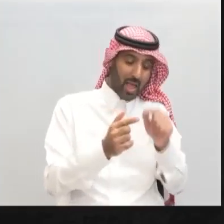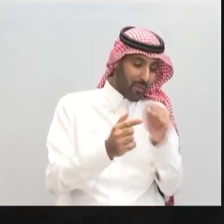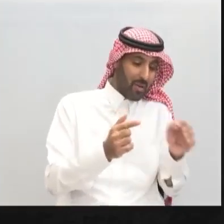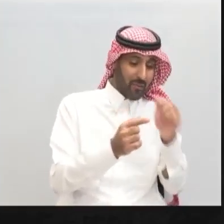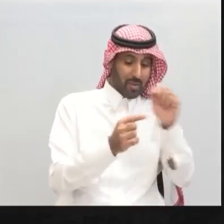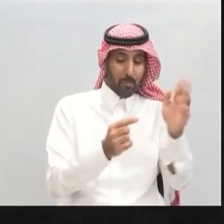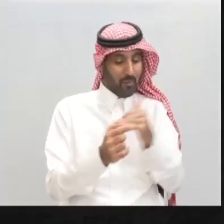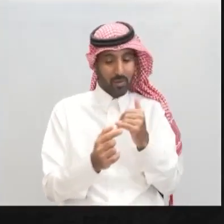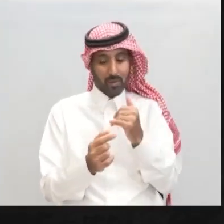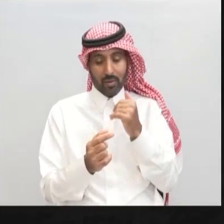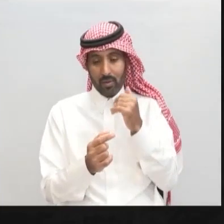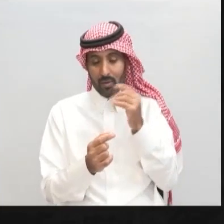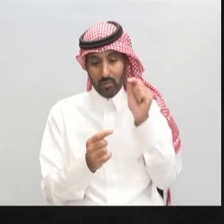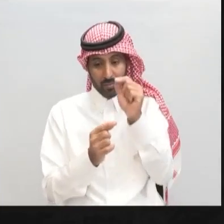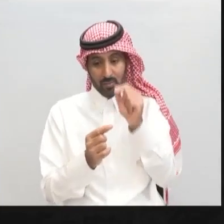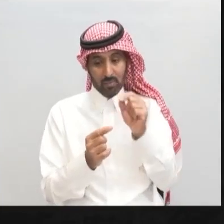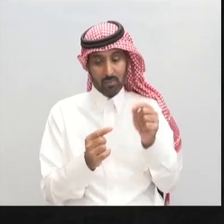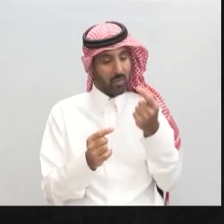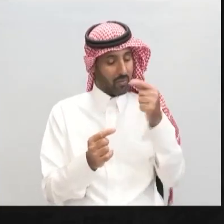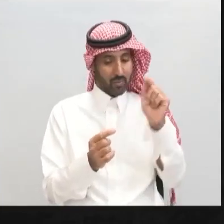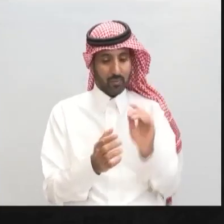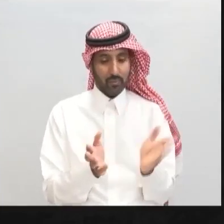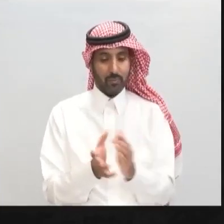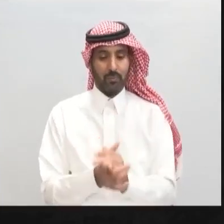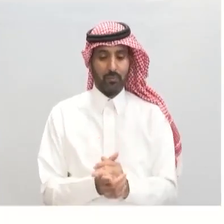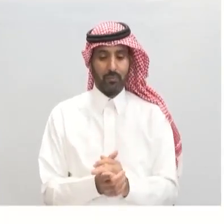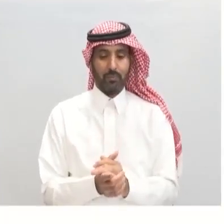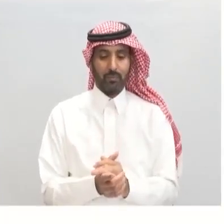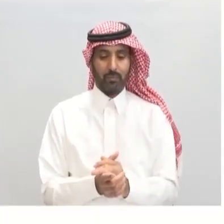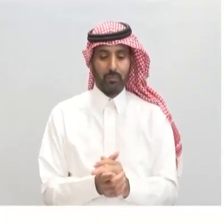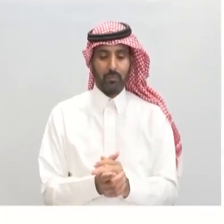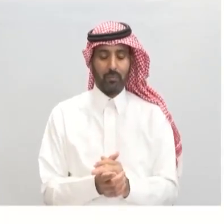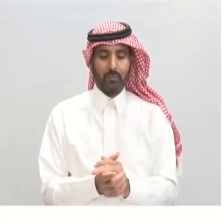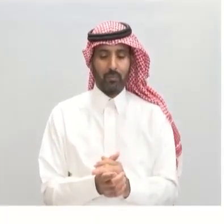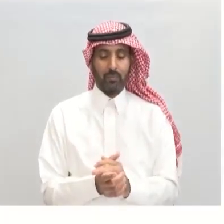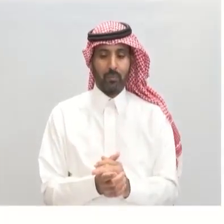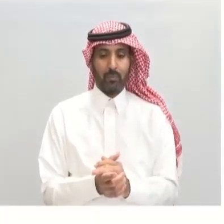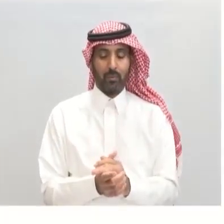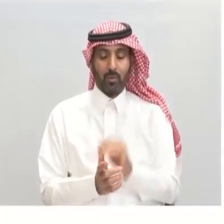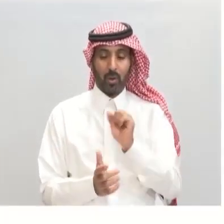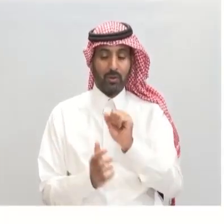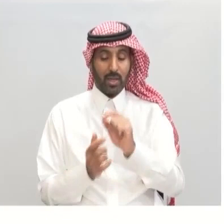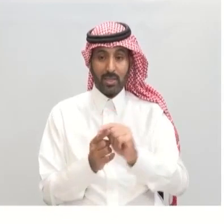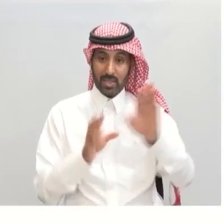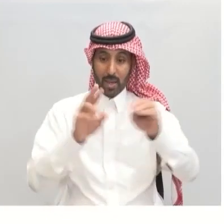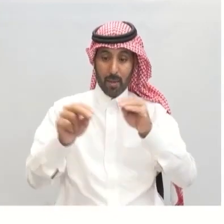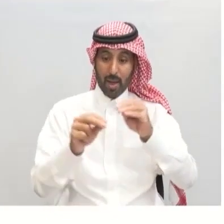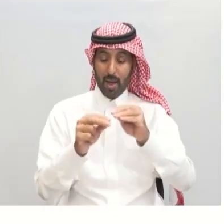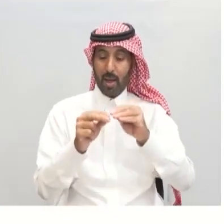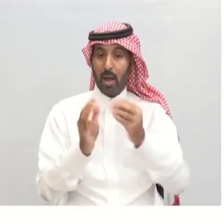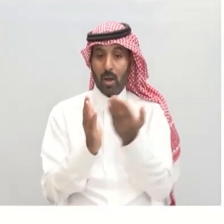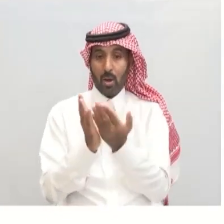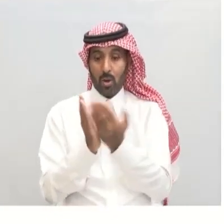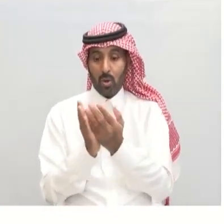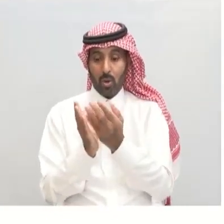بالفتح فهو بلا نقاط ولا تشكيل مميزات جمع القران في عهد الرسول صلى الله عليه وسلم